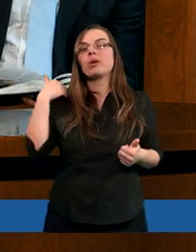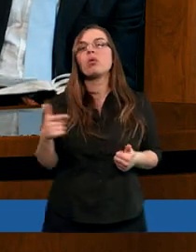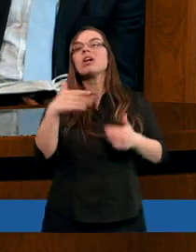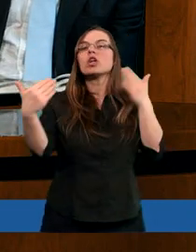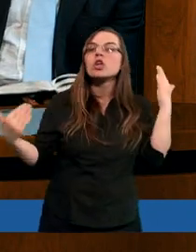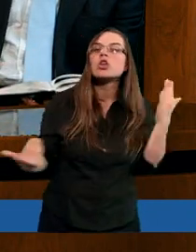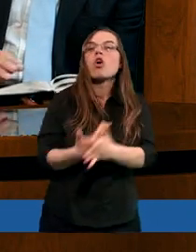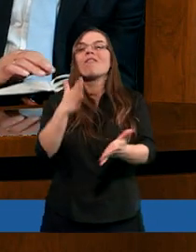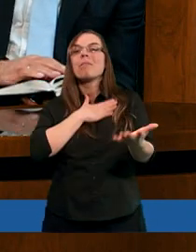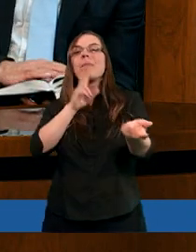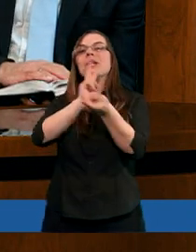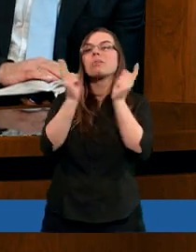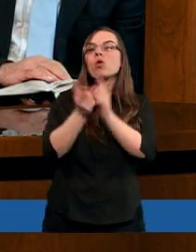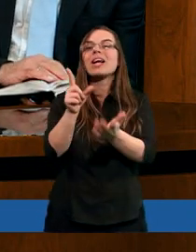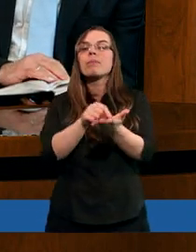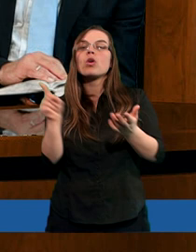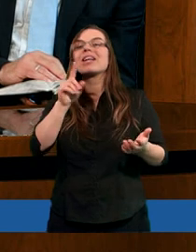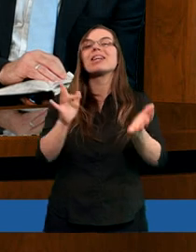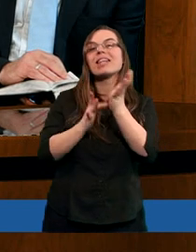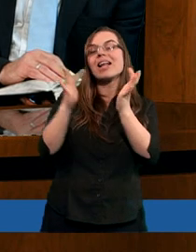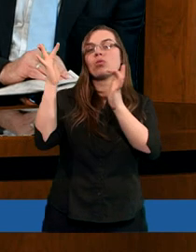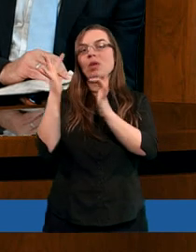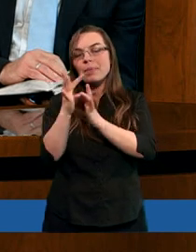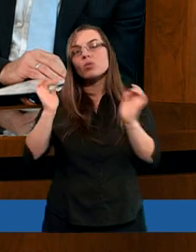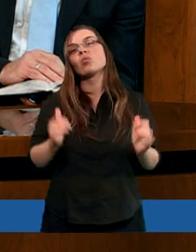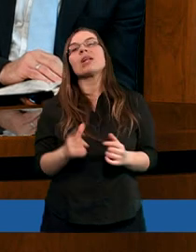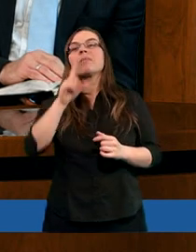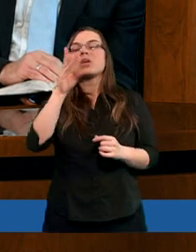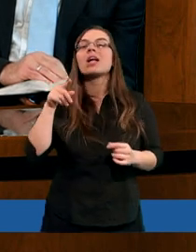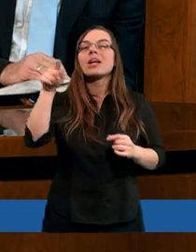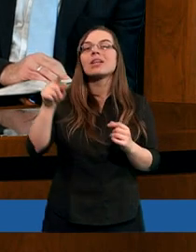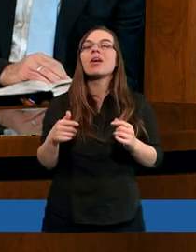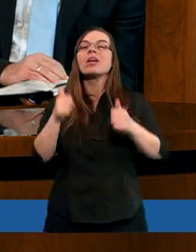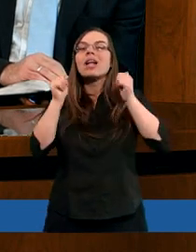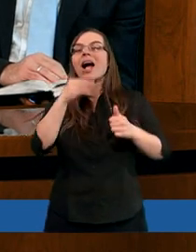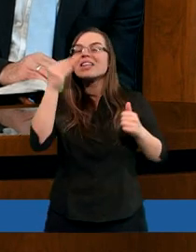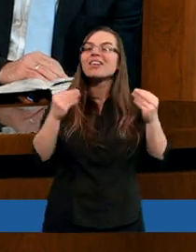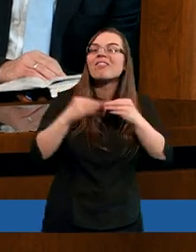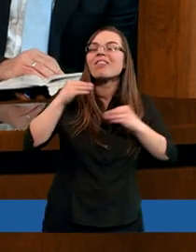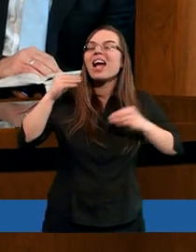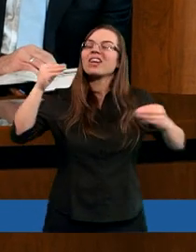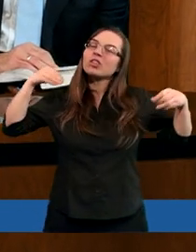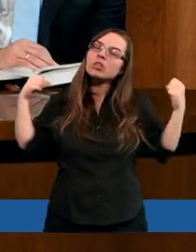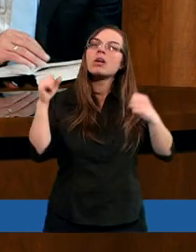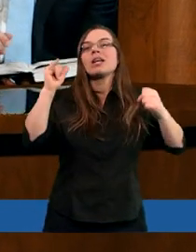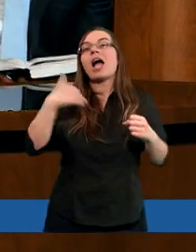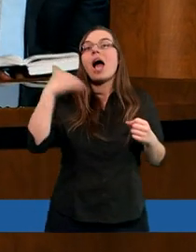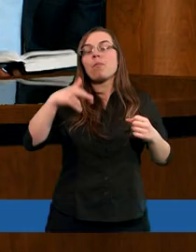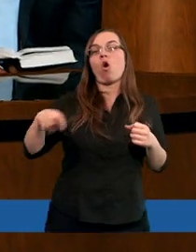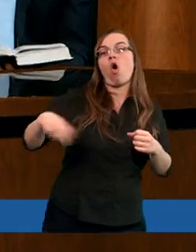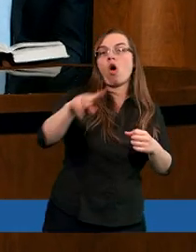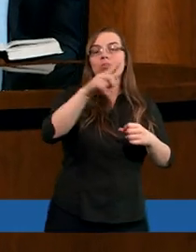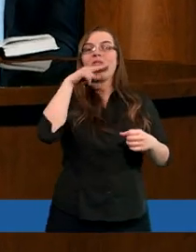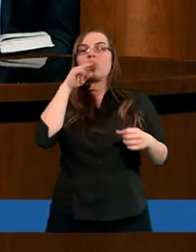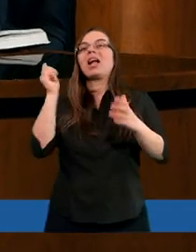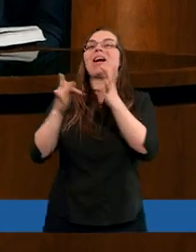Znowu mamy spotkanie Piotra bezpośrednio z Panem Jezusem, że Pan Jezus jest kimś jeszcze większym niż ja. Ja mogę chodzić po wodzie, jestem